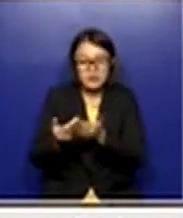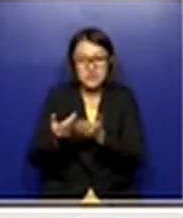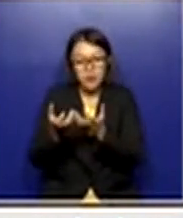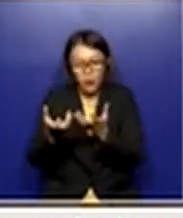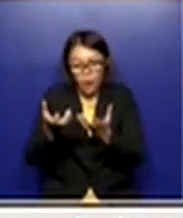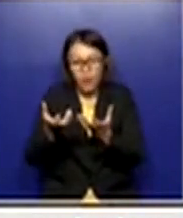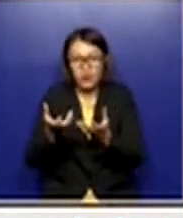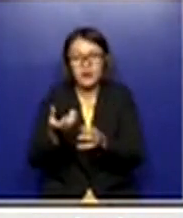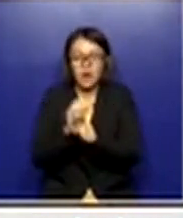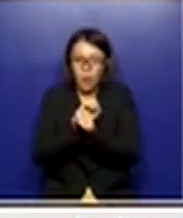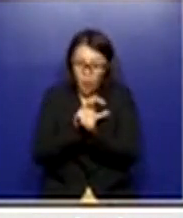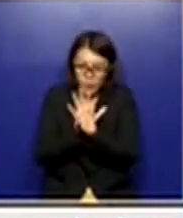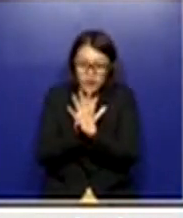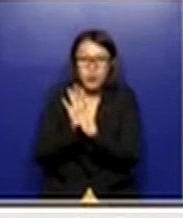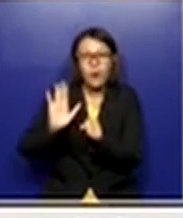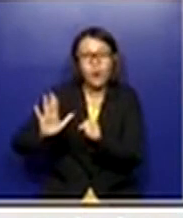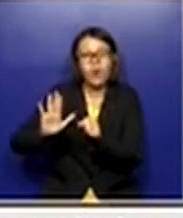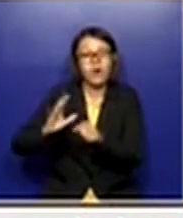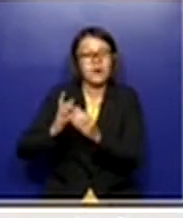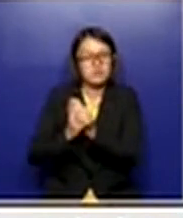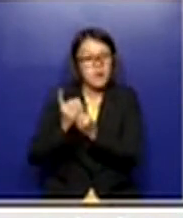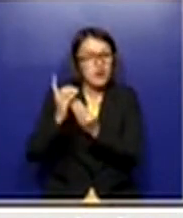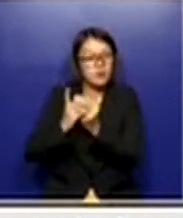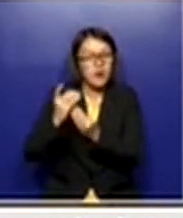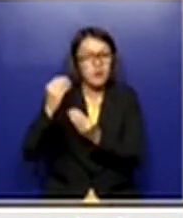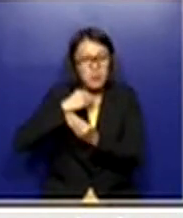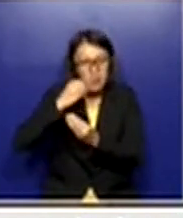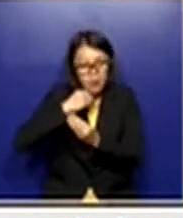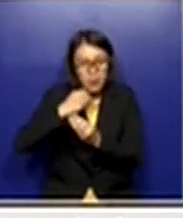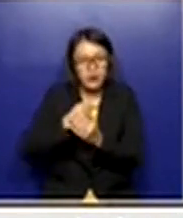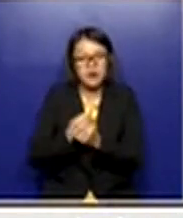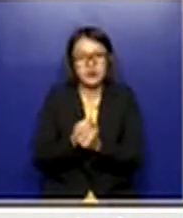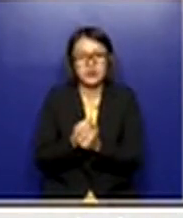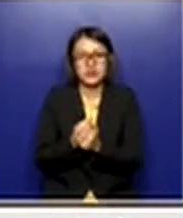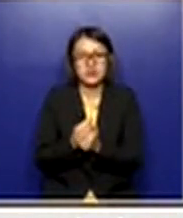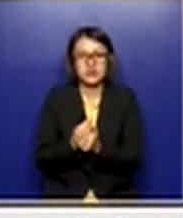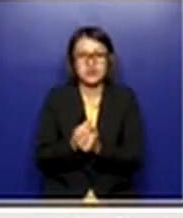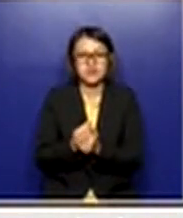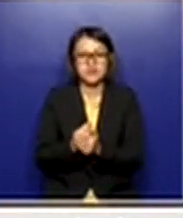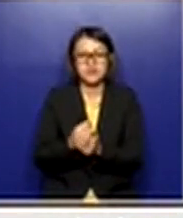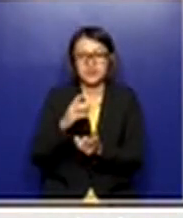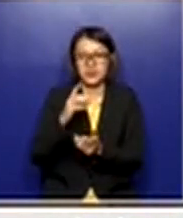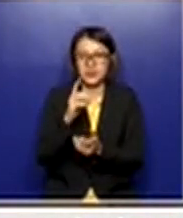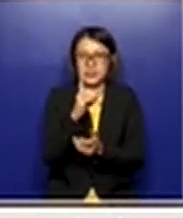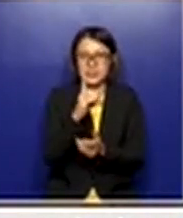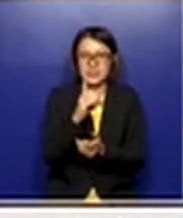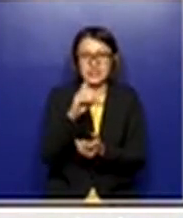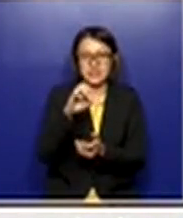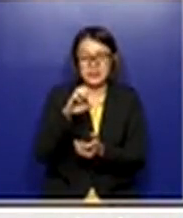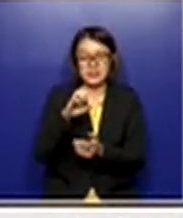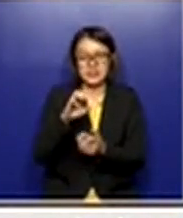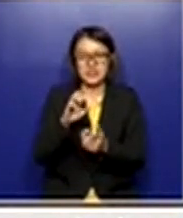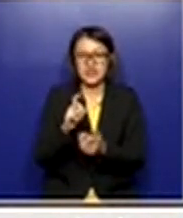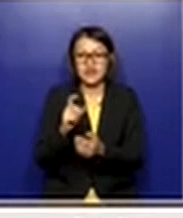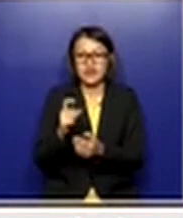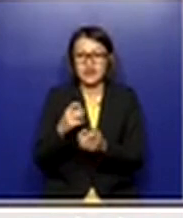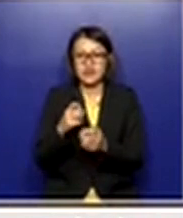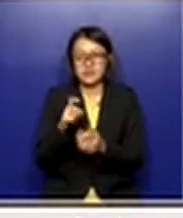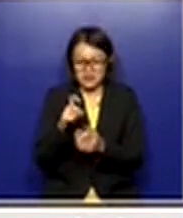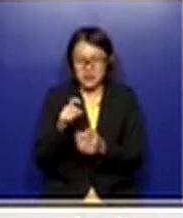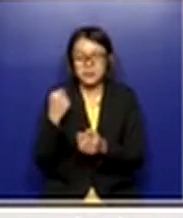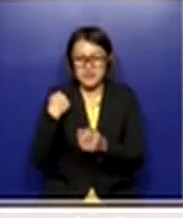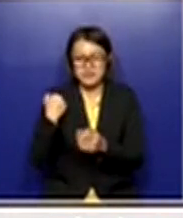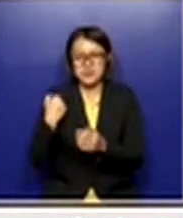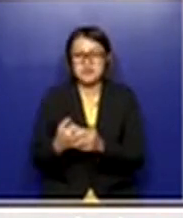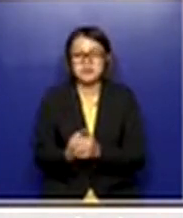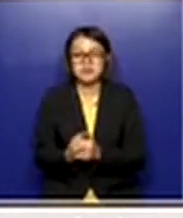ดออกมาอย่างต่อเนื่องในทุกๆสัปดาห์นะคะในรายการชื่อว่า The Exit นะคะนอกจากนั้นก็ยังมีการตรวจสอบร้องทุจริ